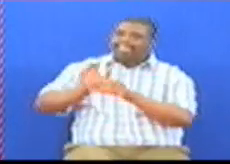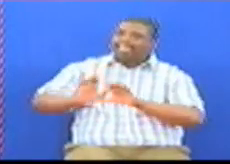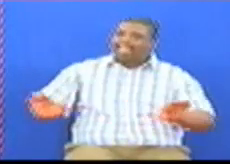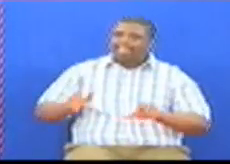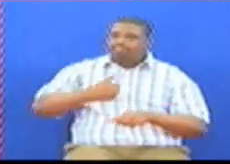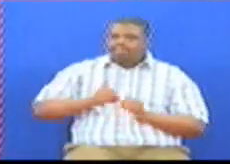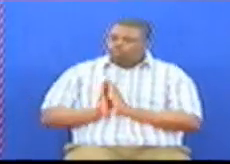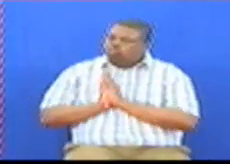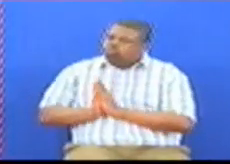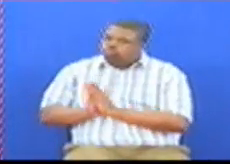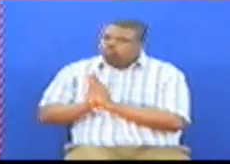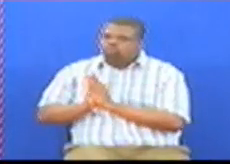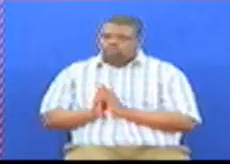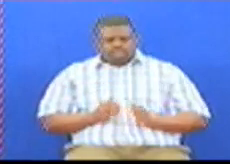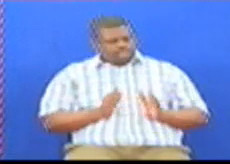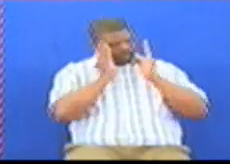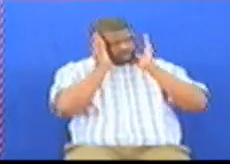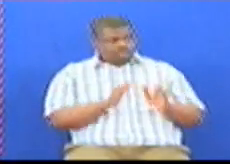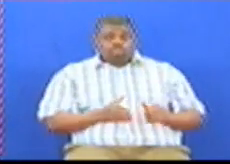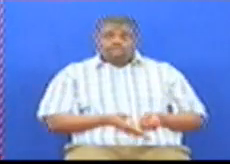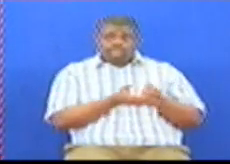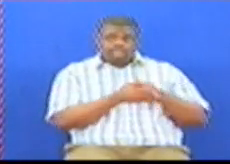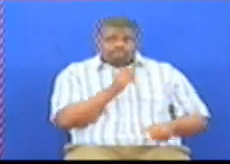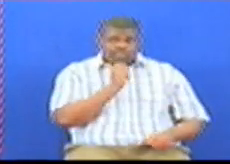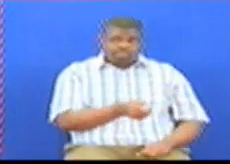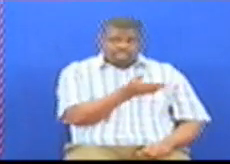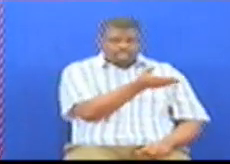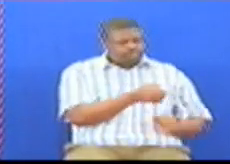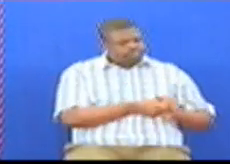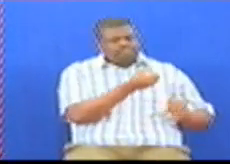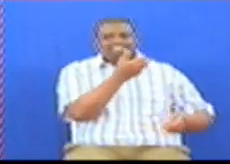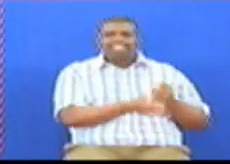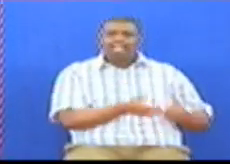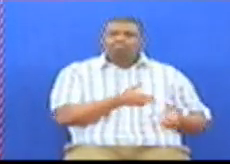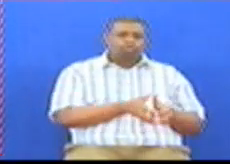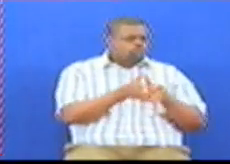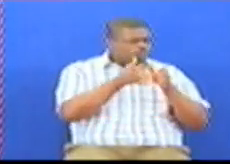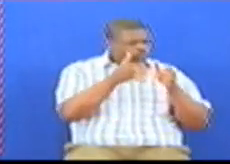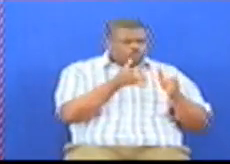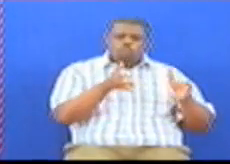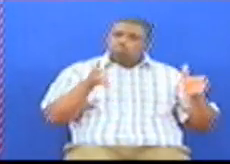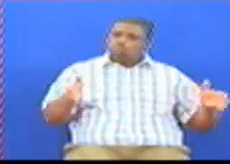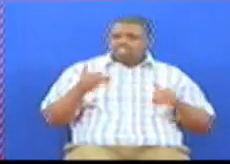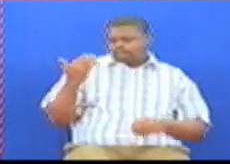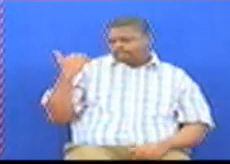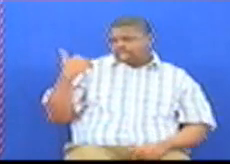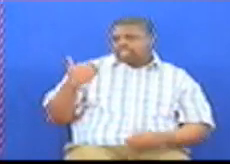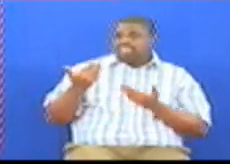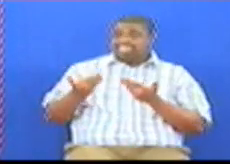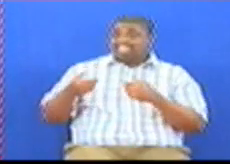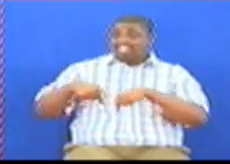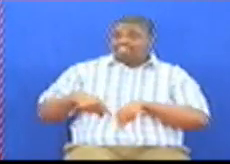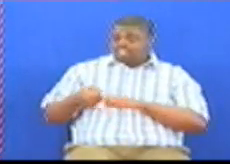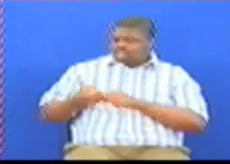sana. Mheshimiwa Naibu Spika, tulikuwa tuna changamoto nyingi sana, lakini sasa hivi